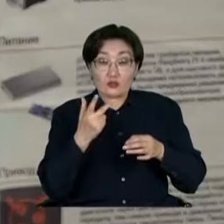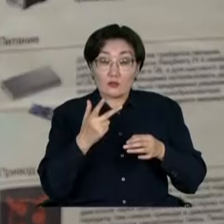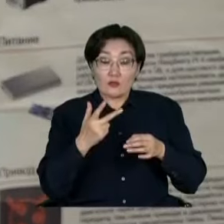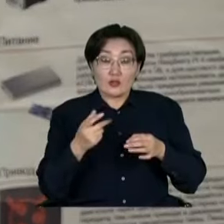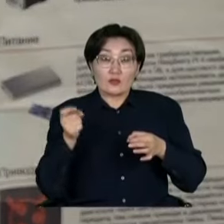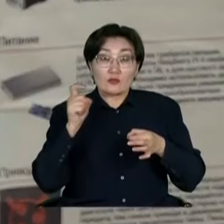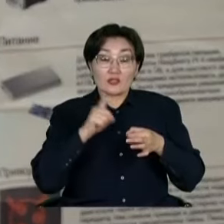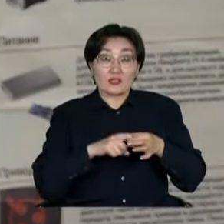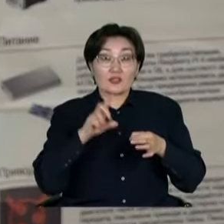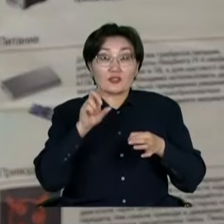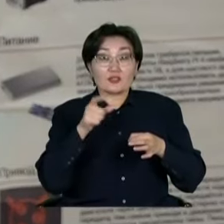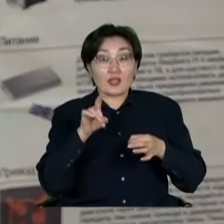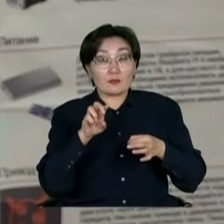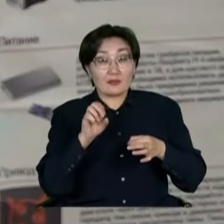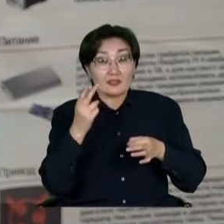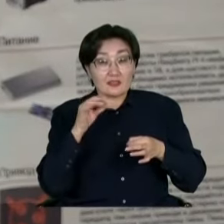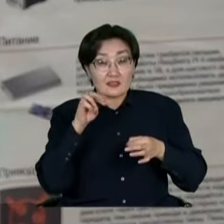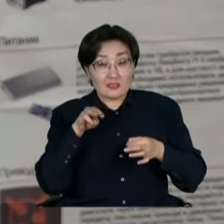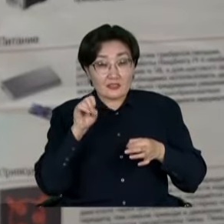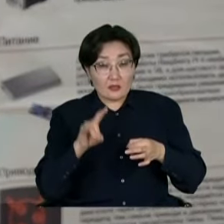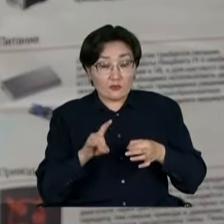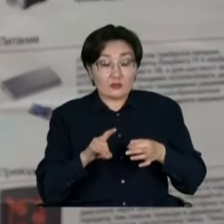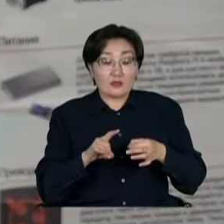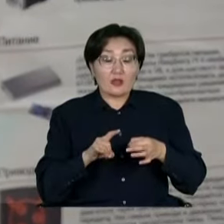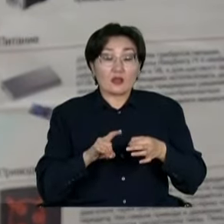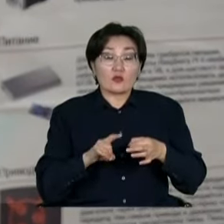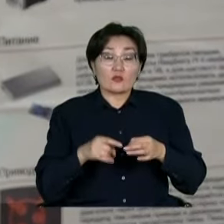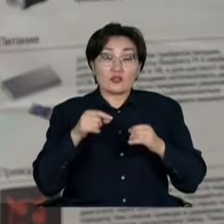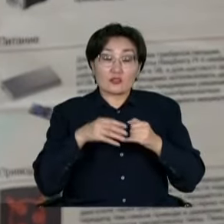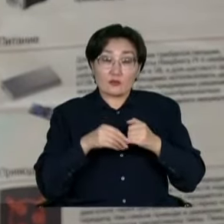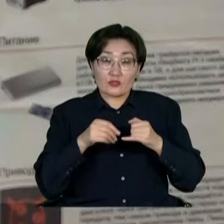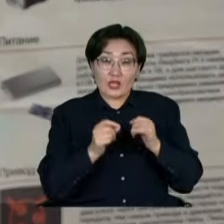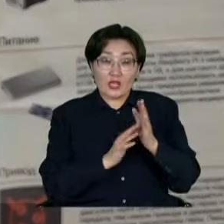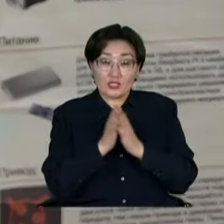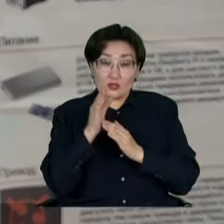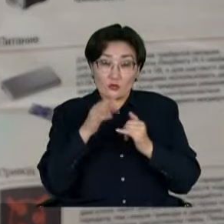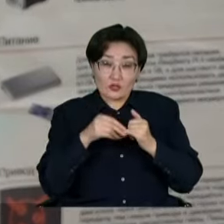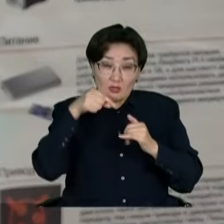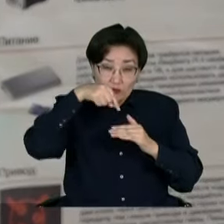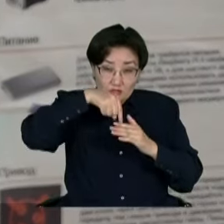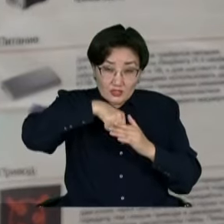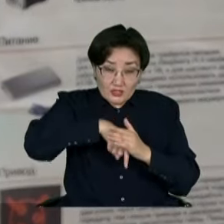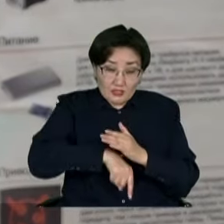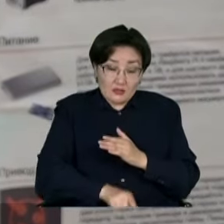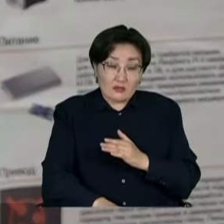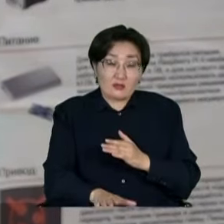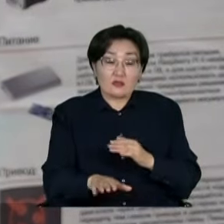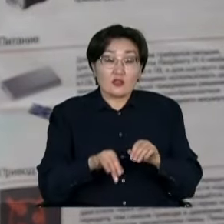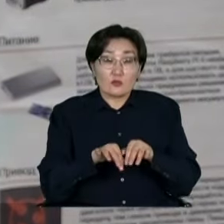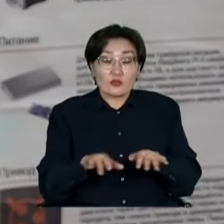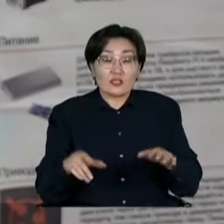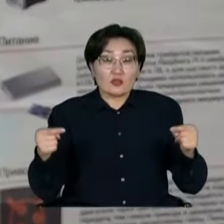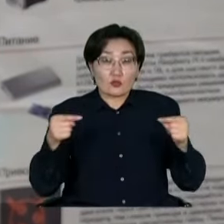арқылы гербицидті бәріміз білем, жатаған өкекренің тамыры өте тереңге кетеді. Соған